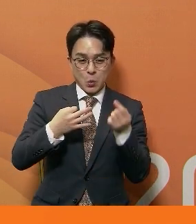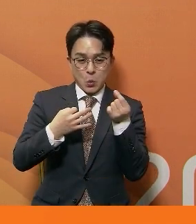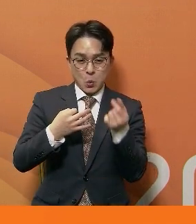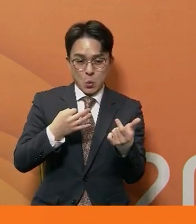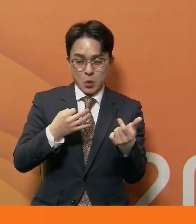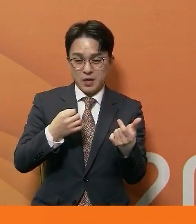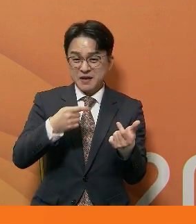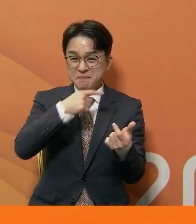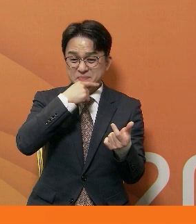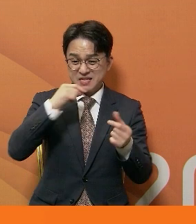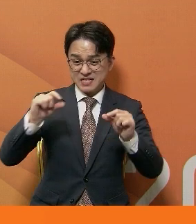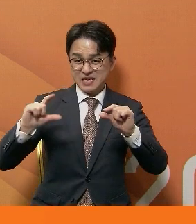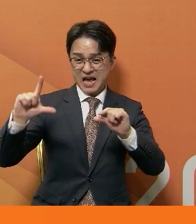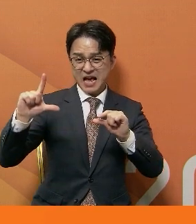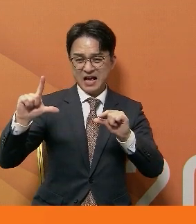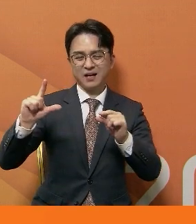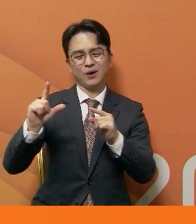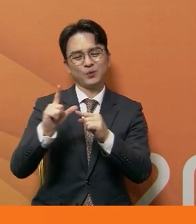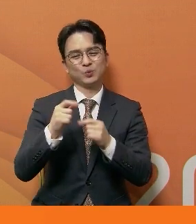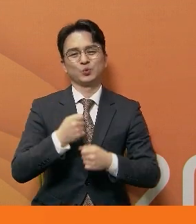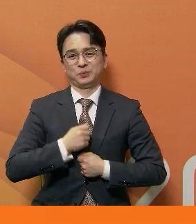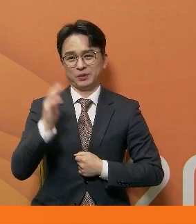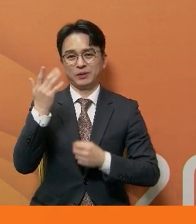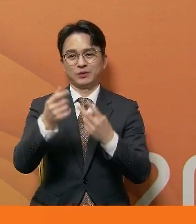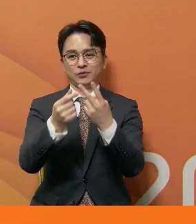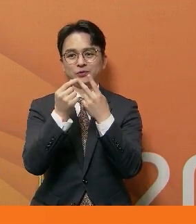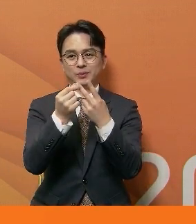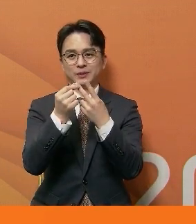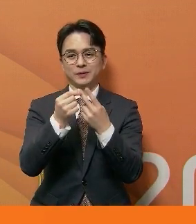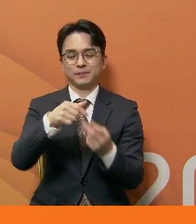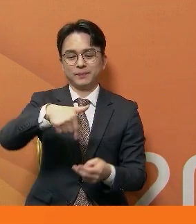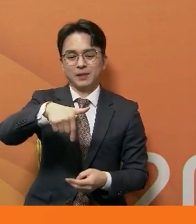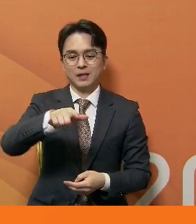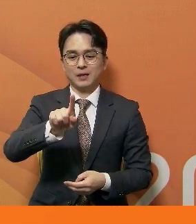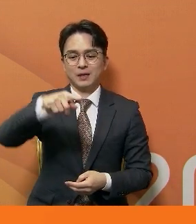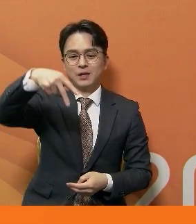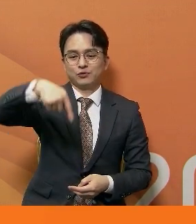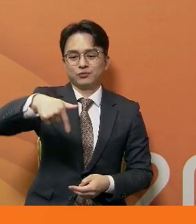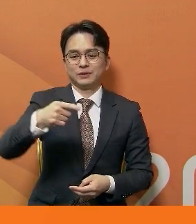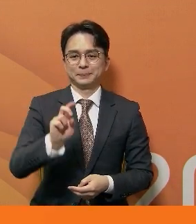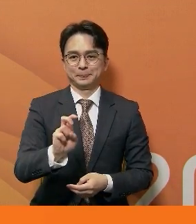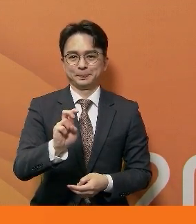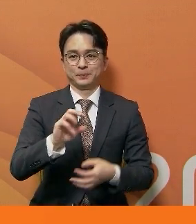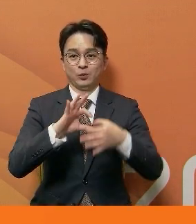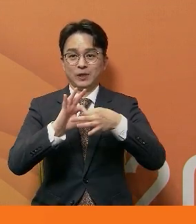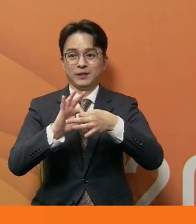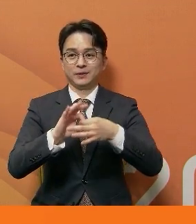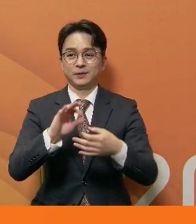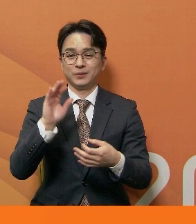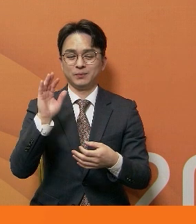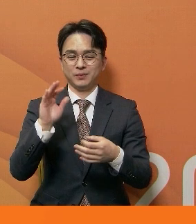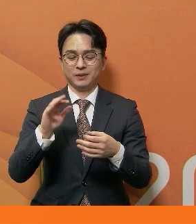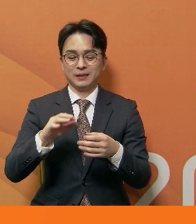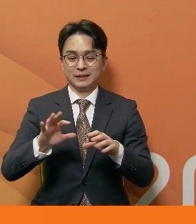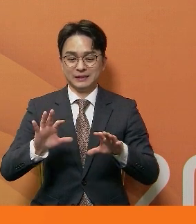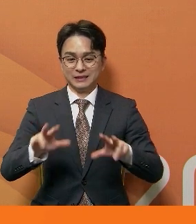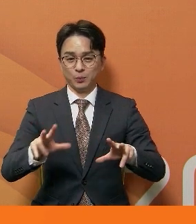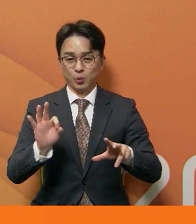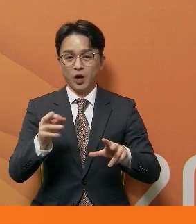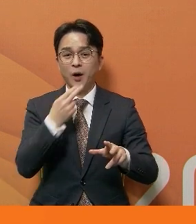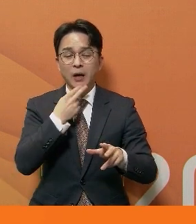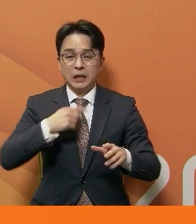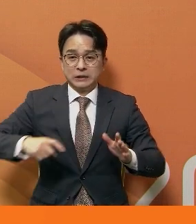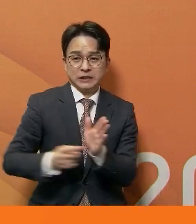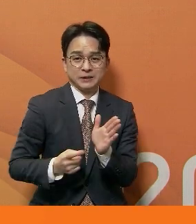않을까 그렇게 생각을 합니다 그리고 두 번째는 이제 가수군 관련 내용입니다 주로 자금이 필요할 때